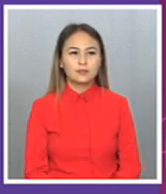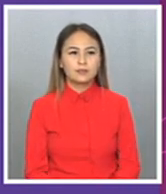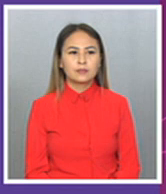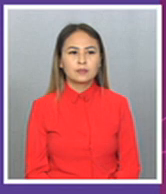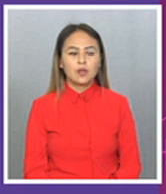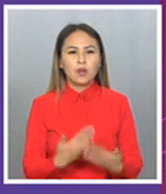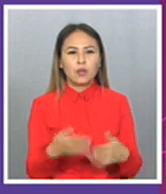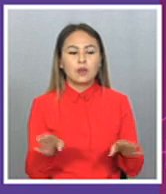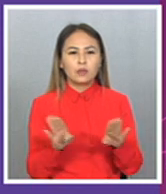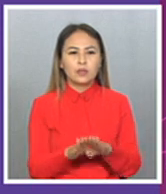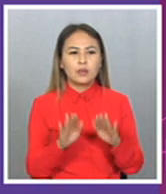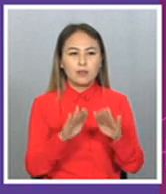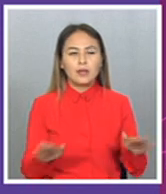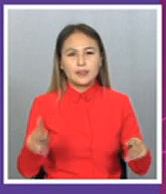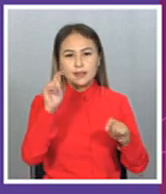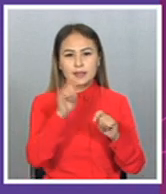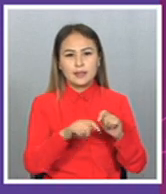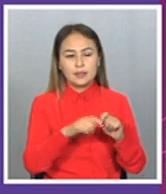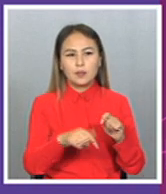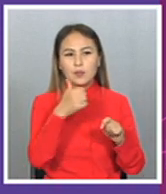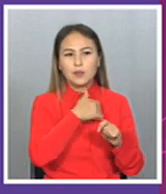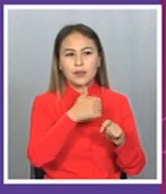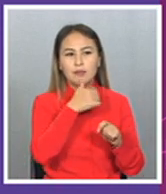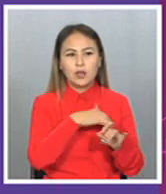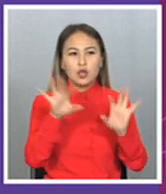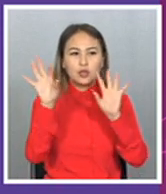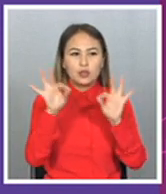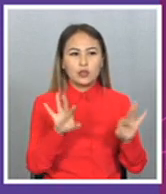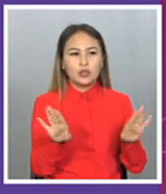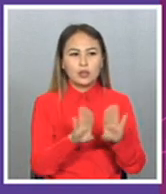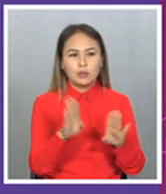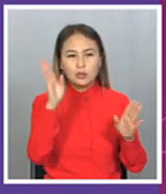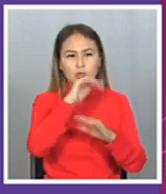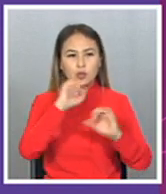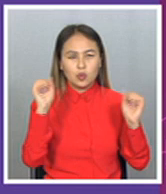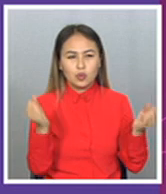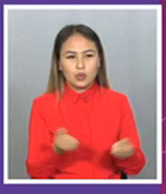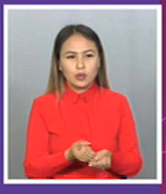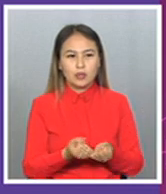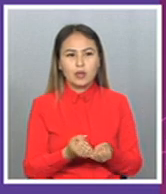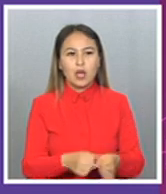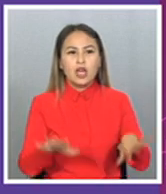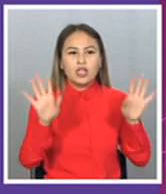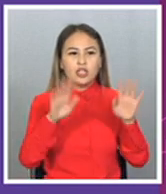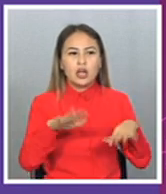Олай болса қазір балалар, тексеріп көрейік. Күз келіп, күн суытты.